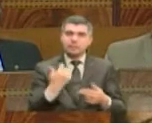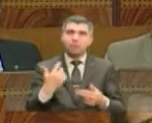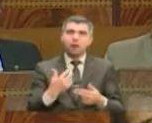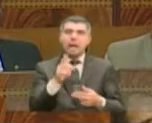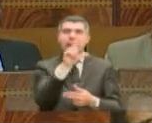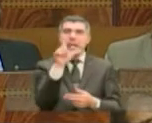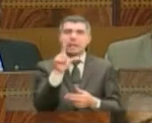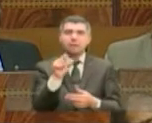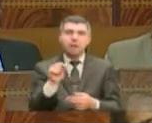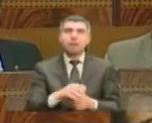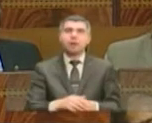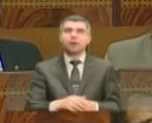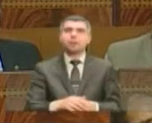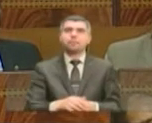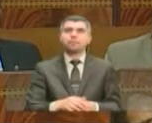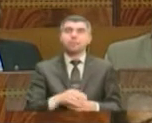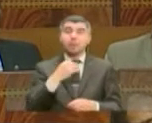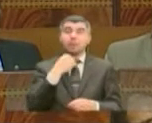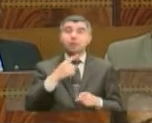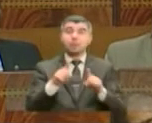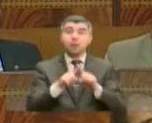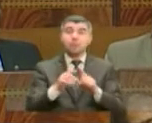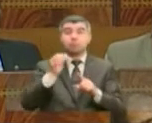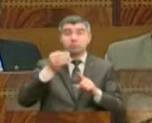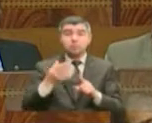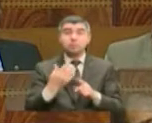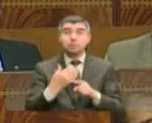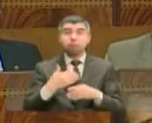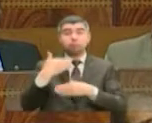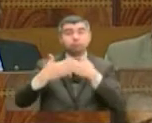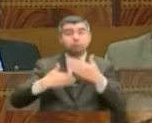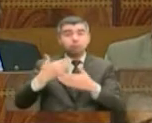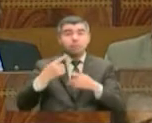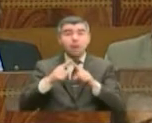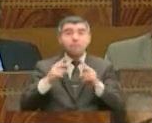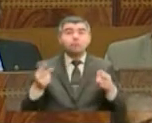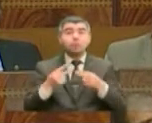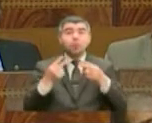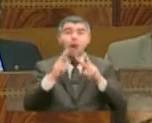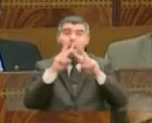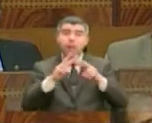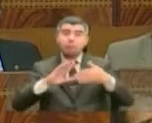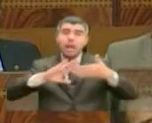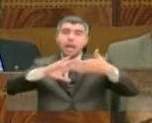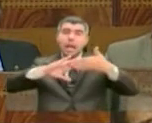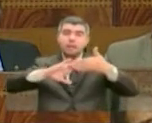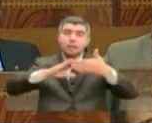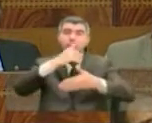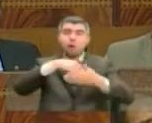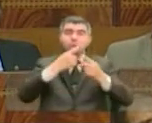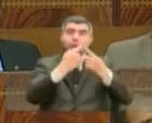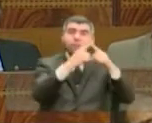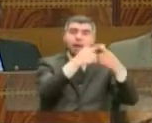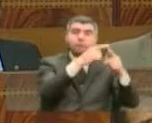وافريقيا. والفعل الاقتصادي اليوم ينتظر الزياره الملكيه غدا من اجل استشراف رواج